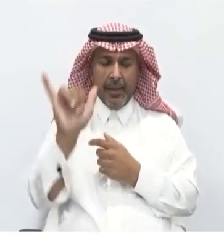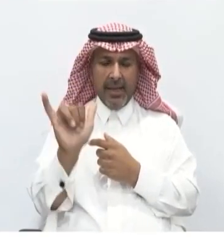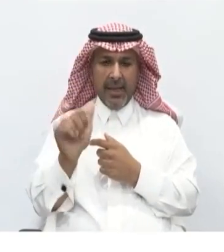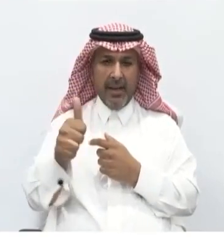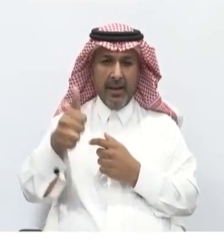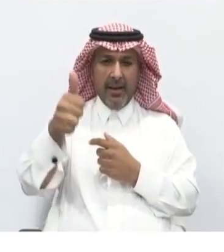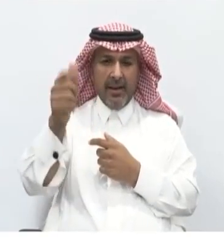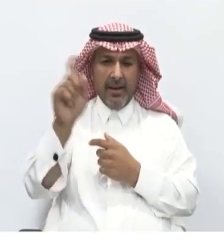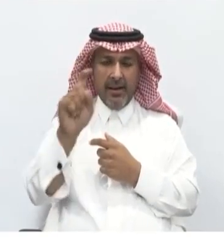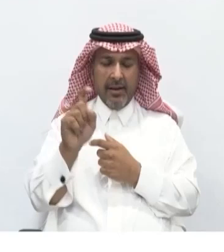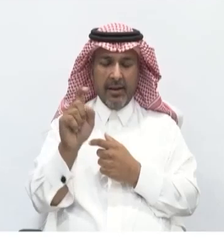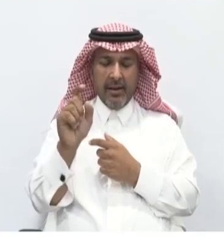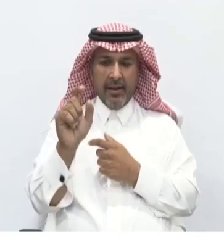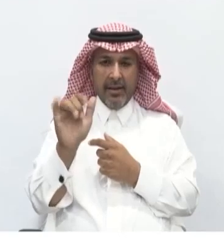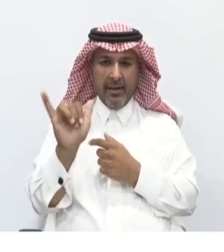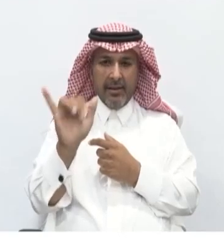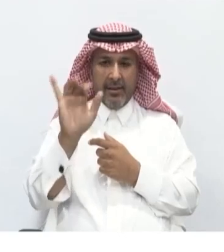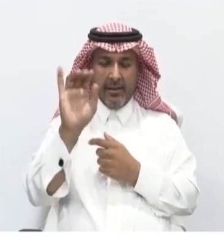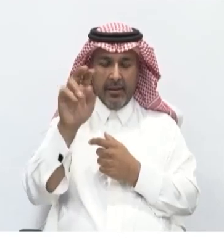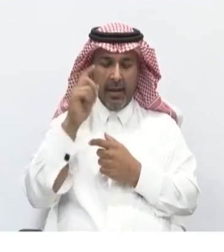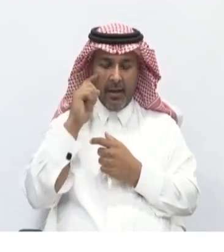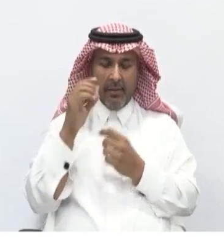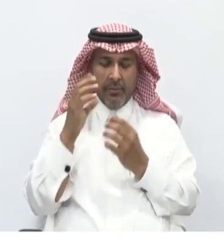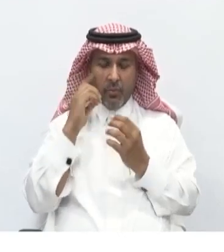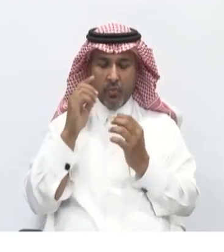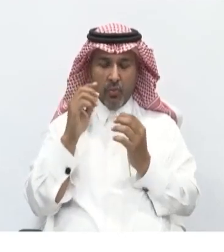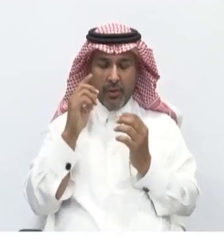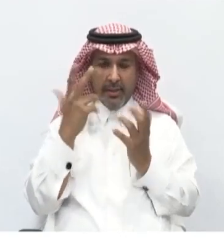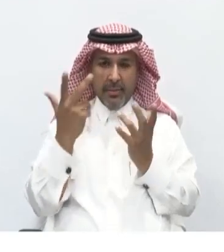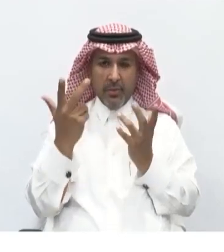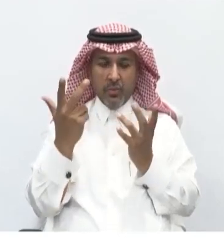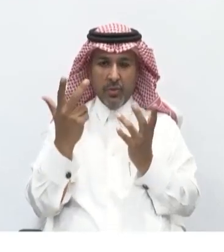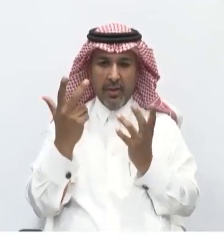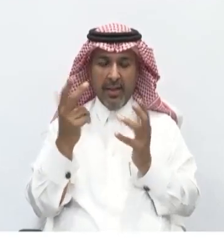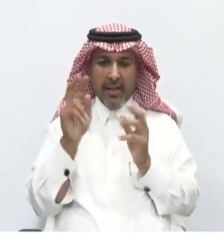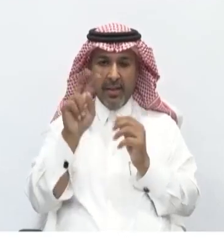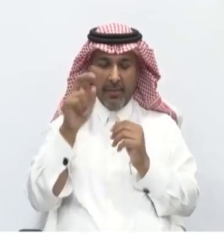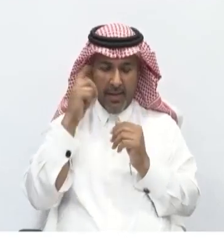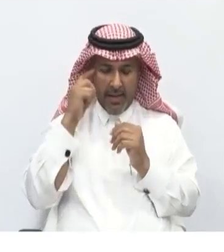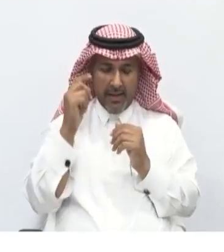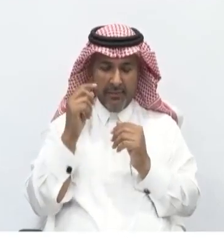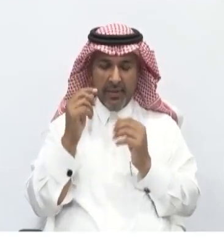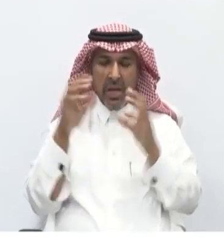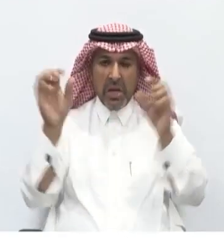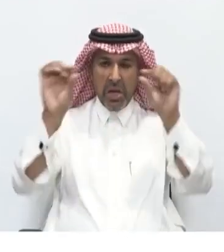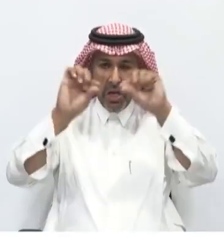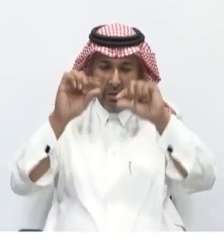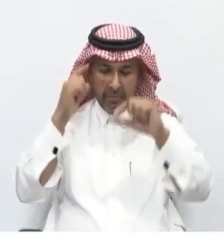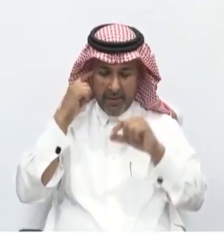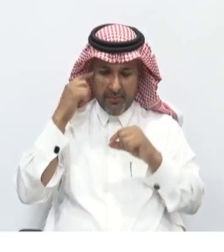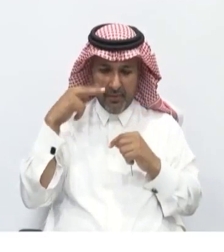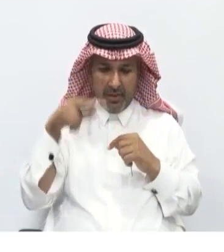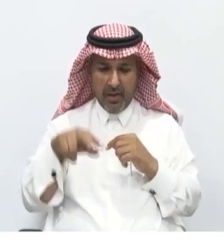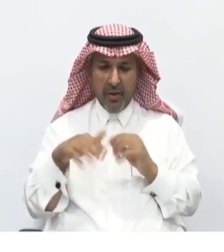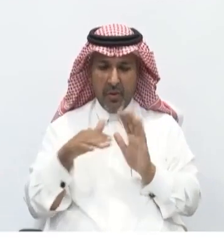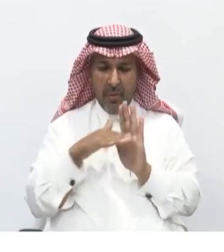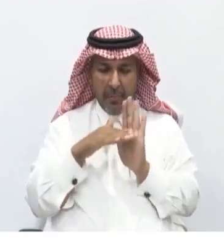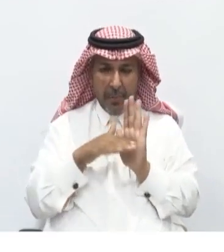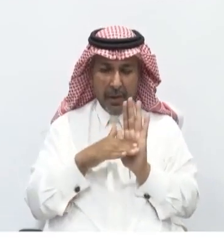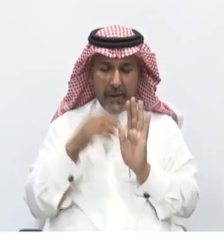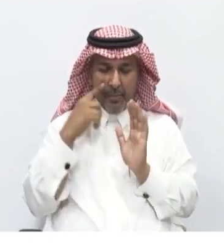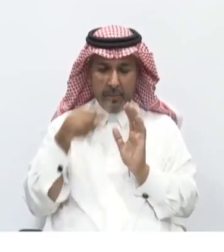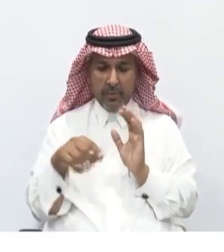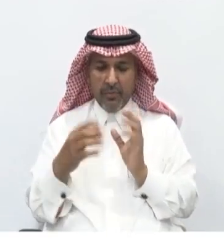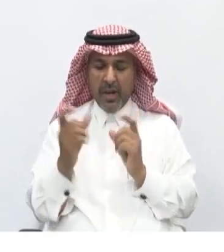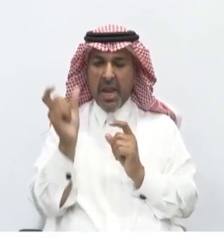سنتعلم كذلك المقصود بالحسابات الكيميائيه سنكمل علاقه المول بالجسيمات الجزء ثلاثه سندخل في